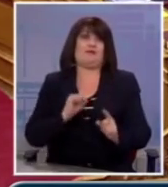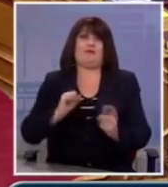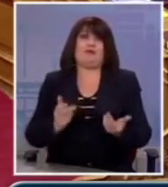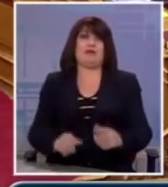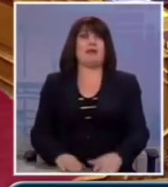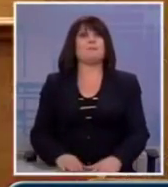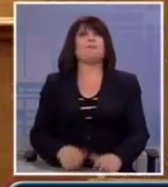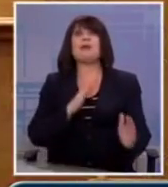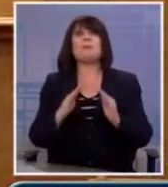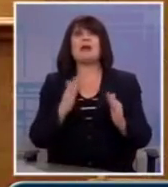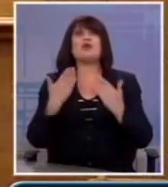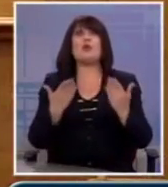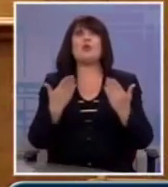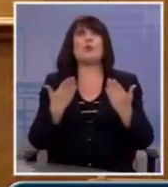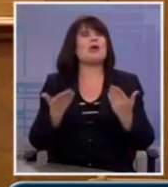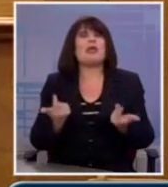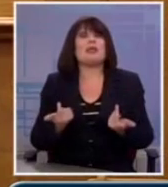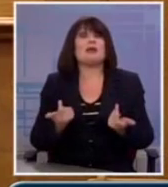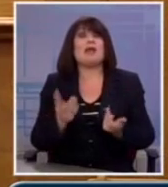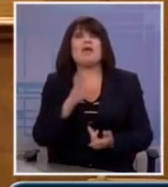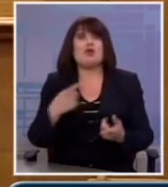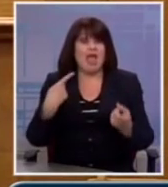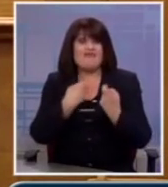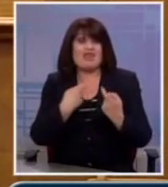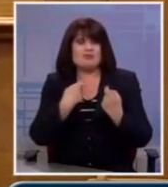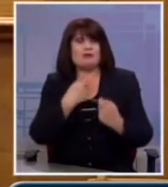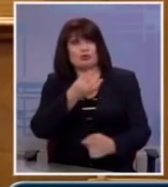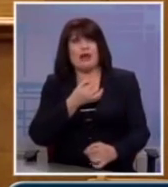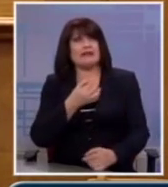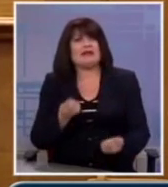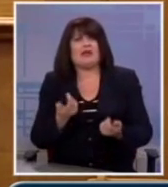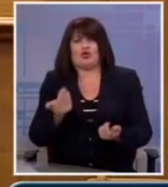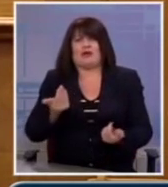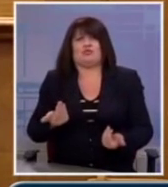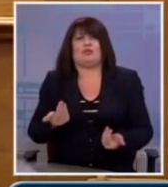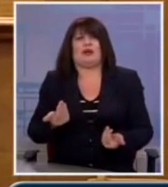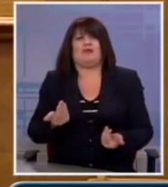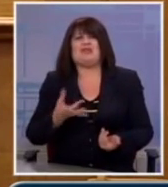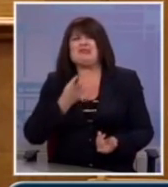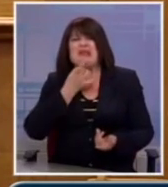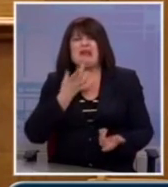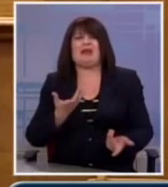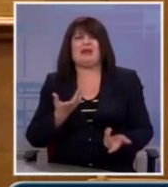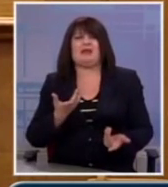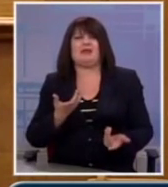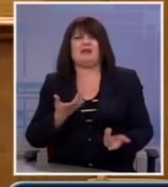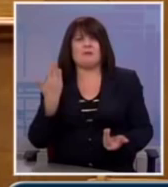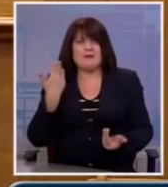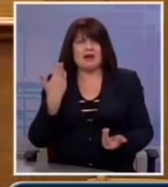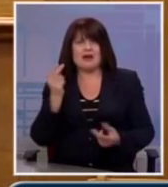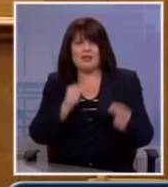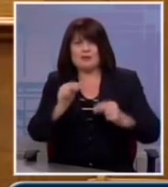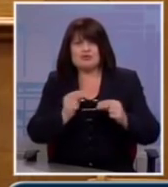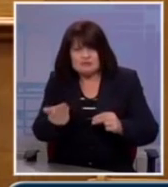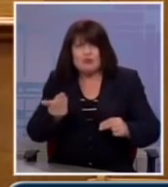Μάρτιο? Γιατί αφού είδατε ότι οι Ευρωπαίοι εκβιάζουν, όπως λέτε, είναι αδίσταχτοι, δεν θέσατε το δίλημα στον ελληνικό λαό